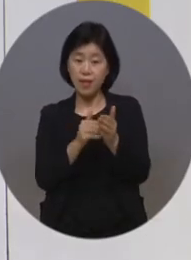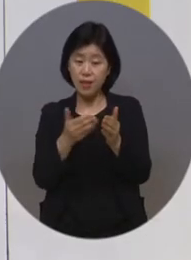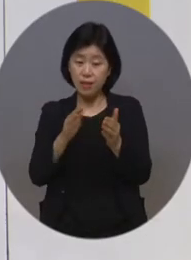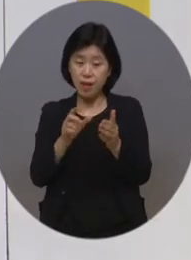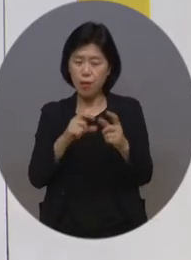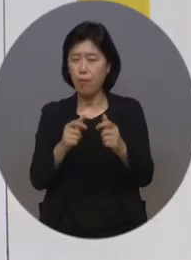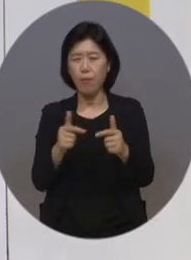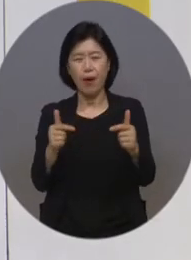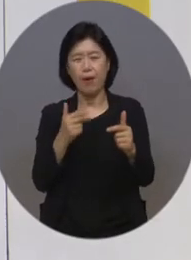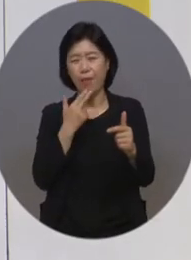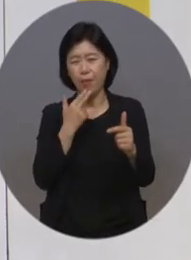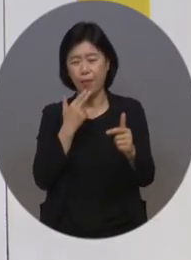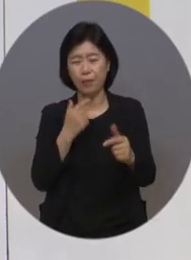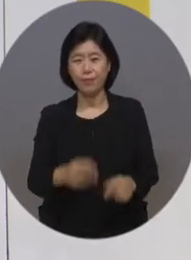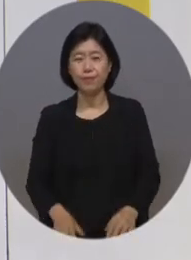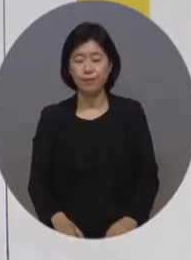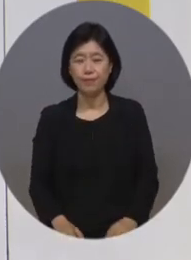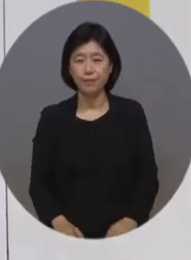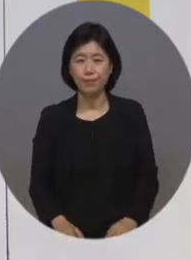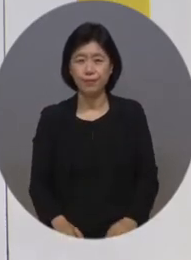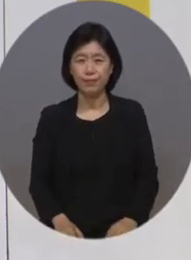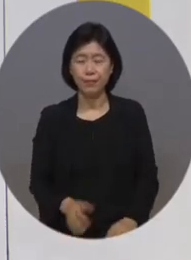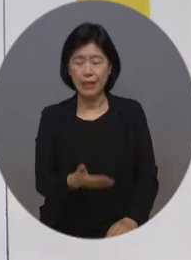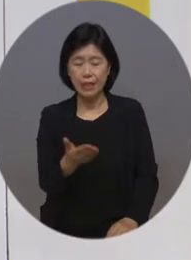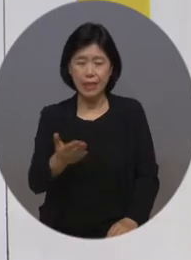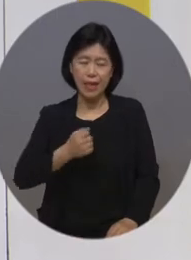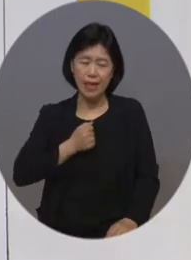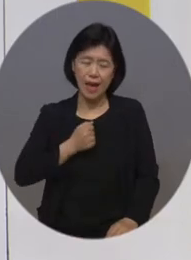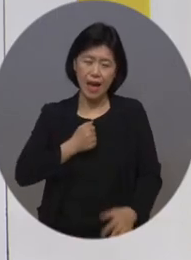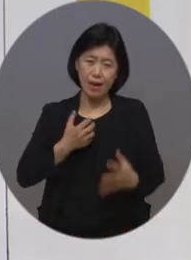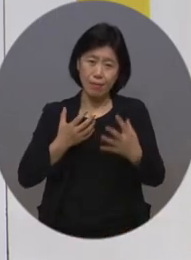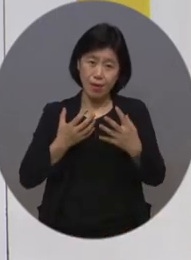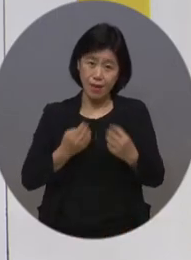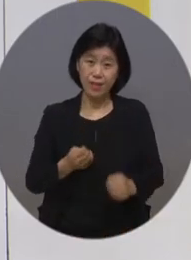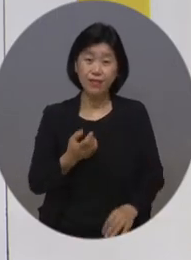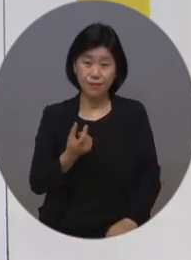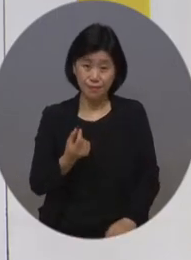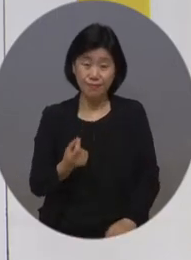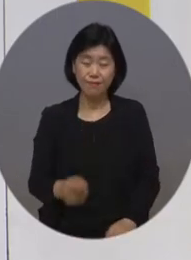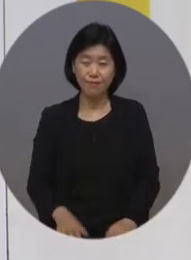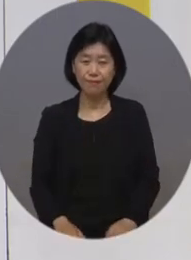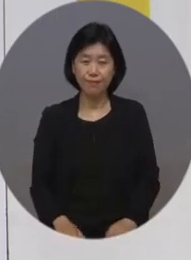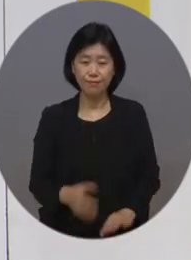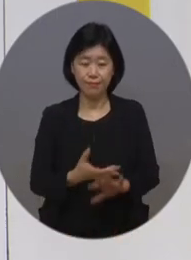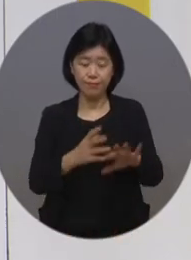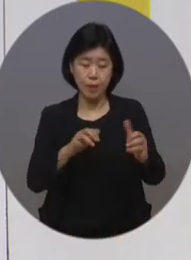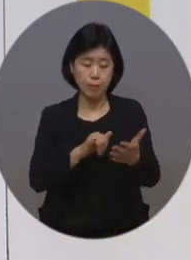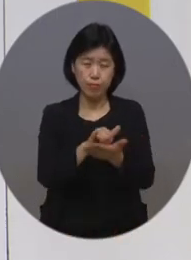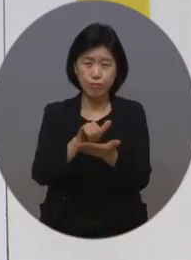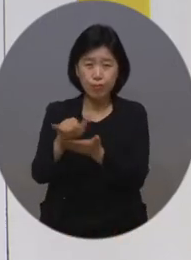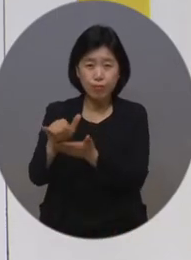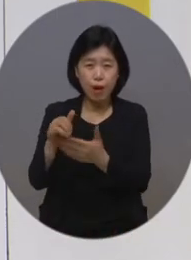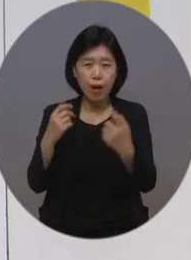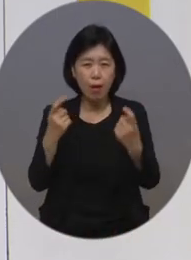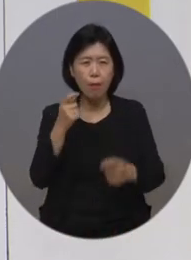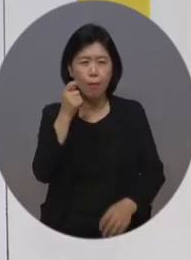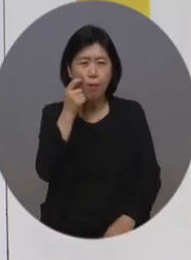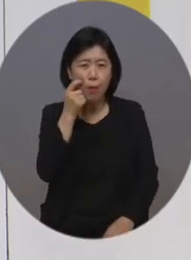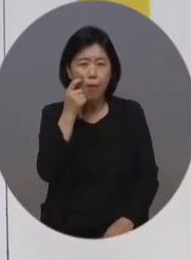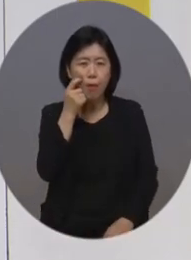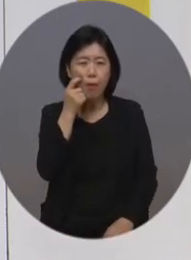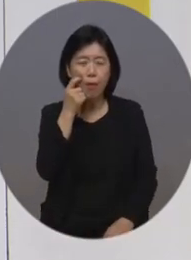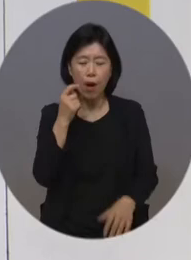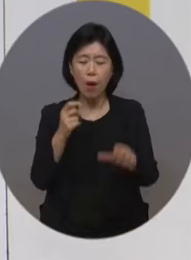답답하신 입니다 함께 1년 반 째 그러나 그렇습니다 외국도 못나가고 여행도 마음대로 부터 여행가 도호 인지 안팎에서